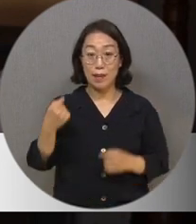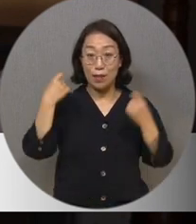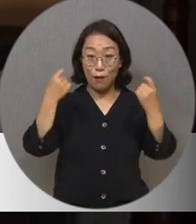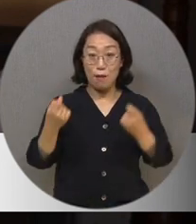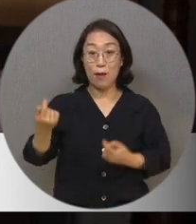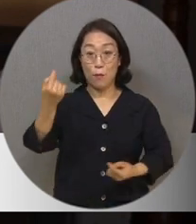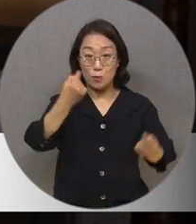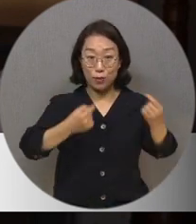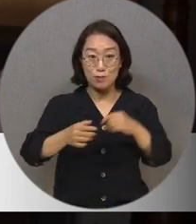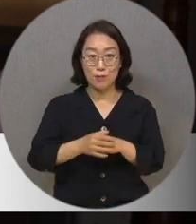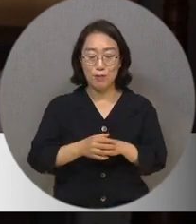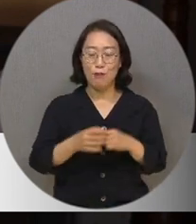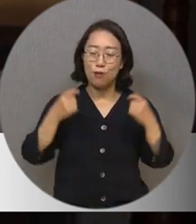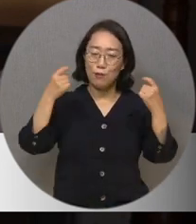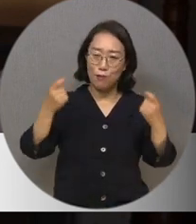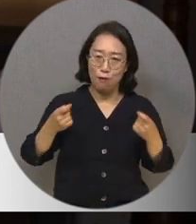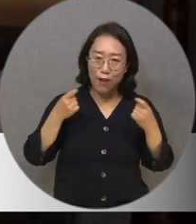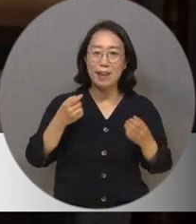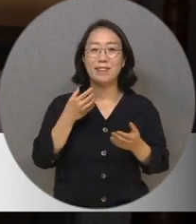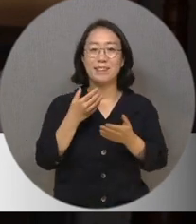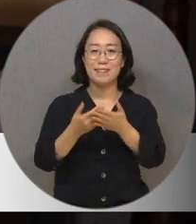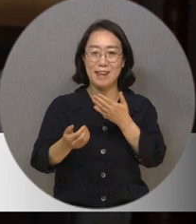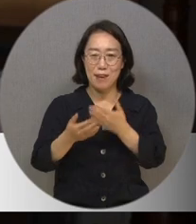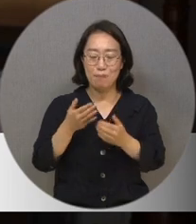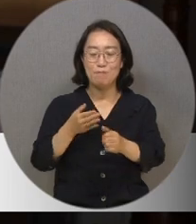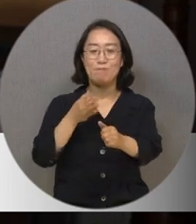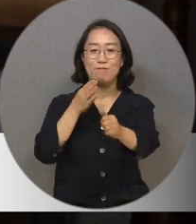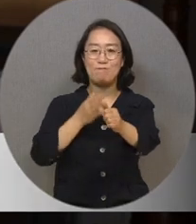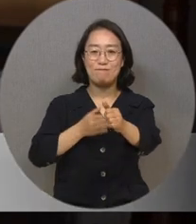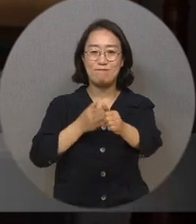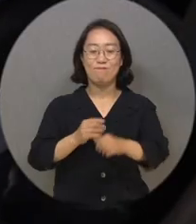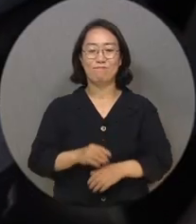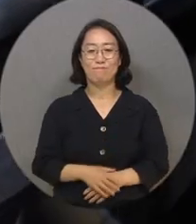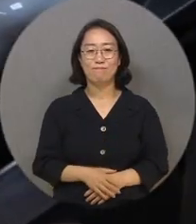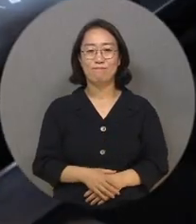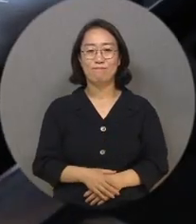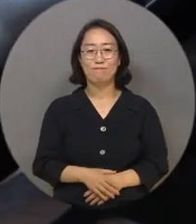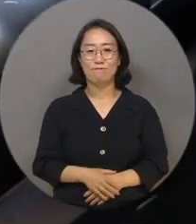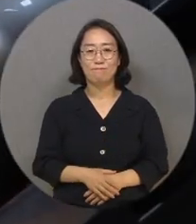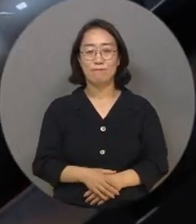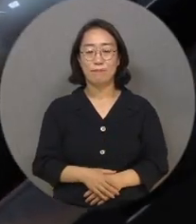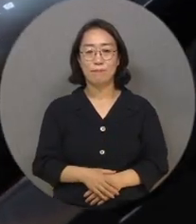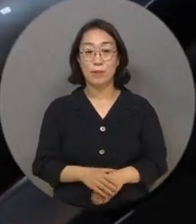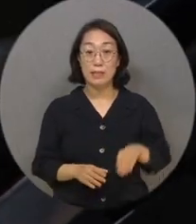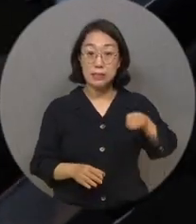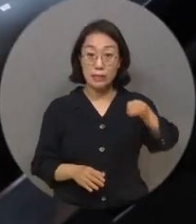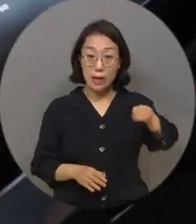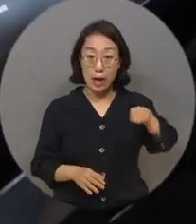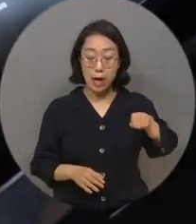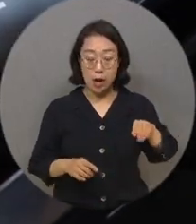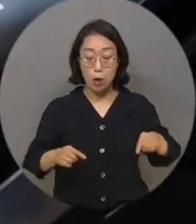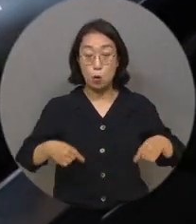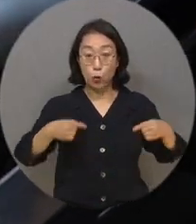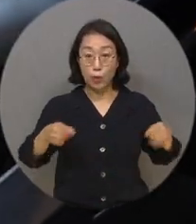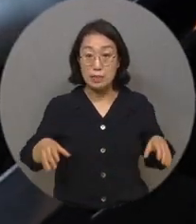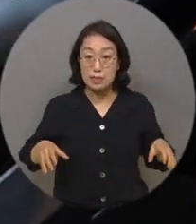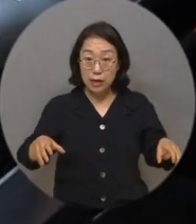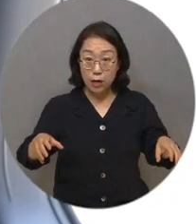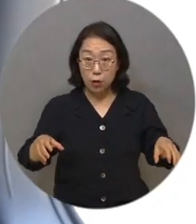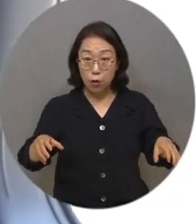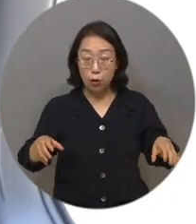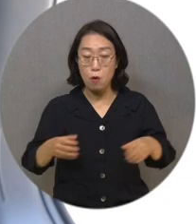정말 여행다운 여행을 한번 체험해 보시기 바랍니다. 차량은 휠체어 이용자를 위한